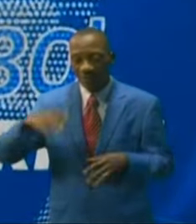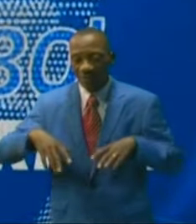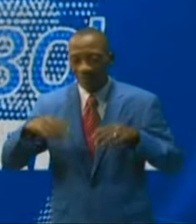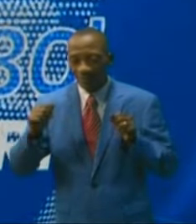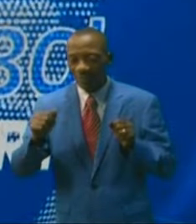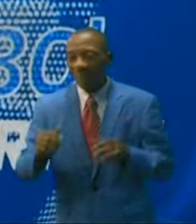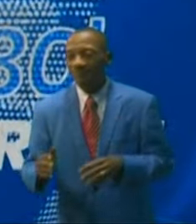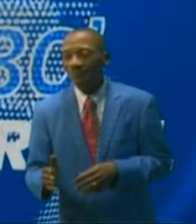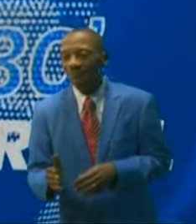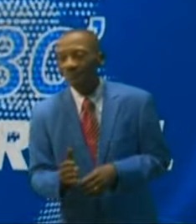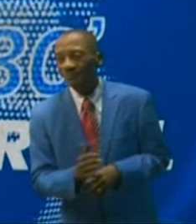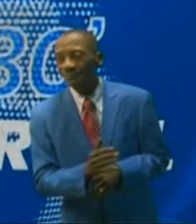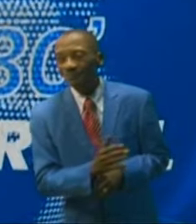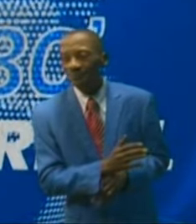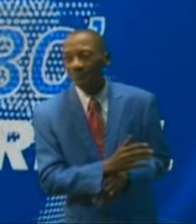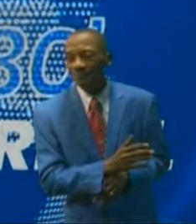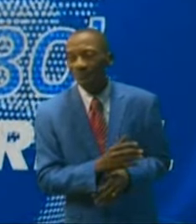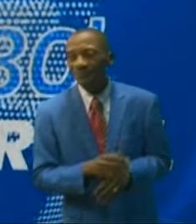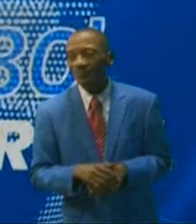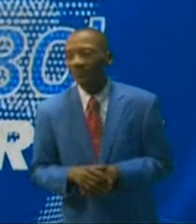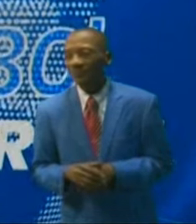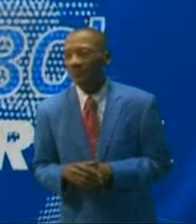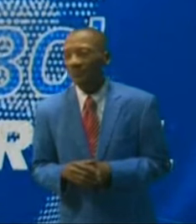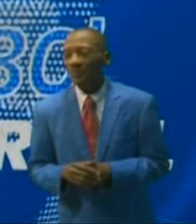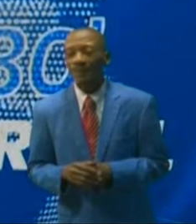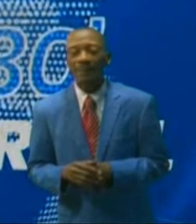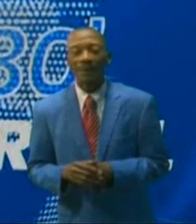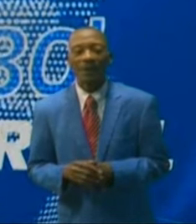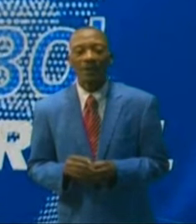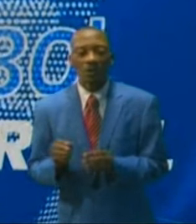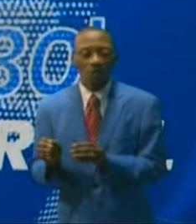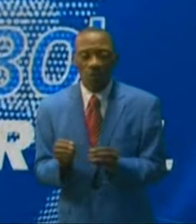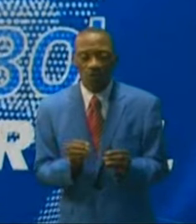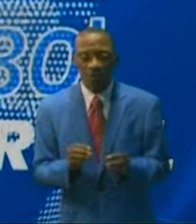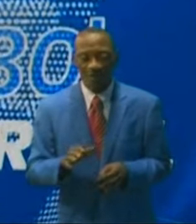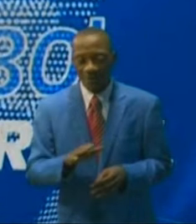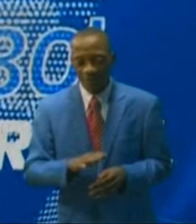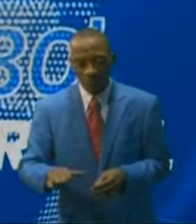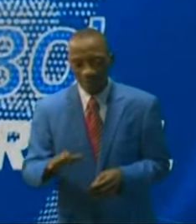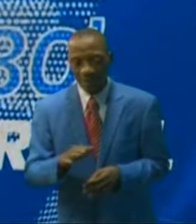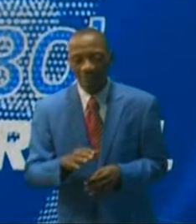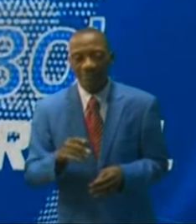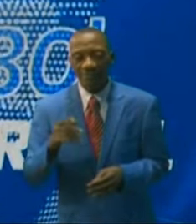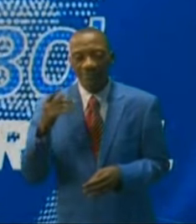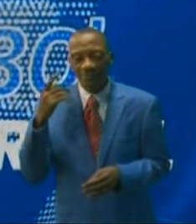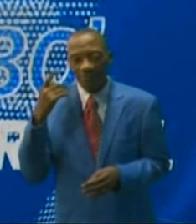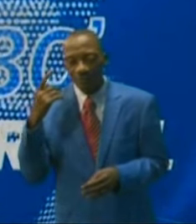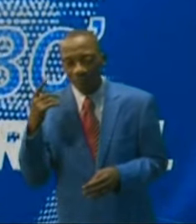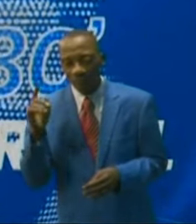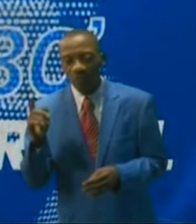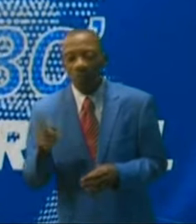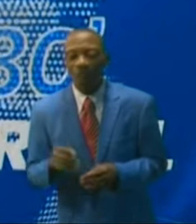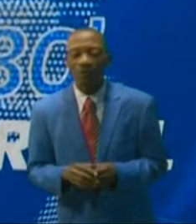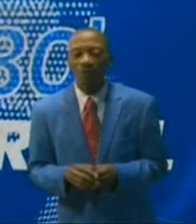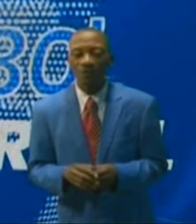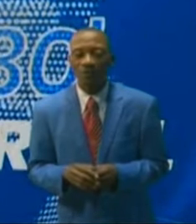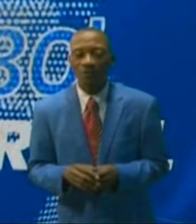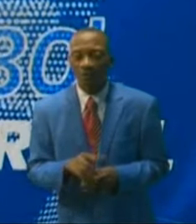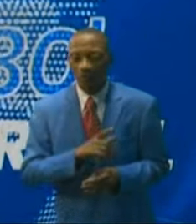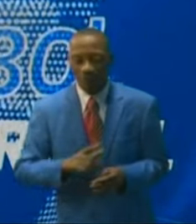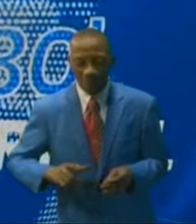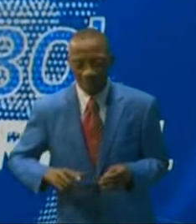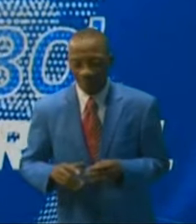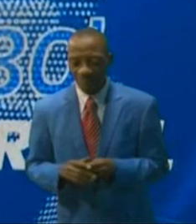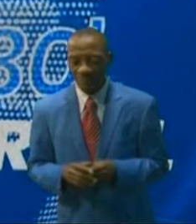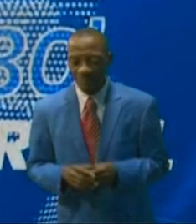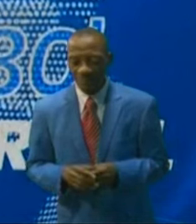la chancellerie des ordres nationaux, le numéro 1, le général-major André Matuté Zouloua, a procédé récemment à la décoration des